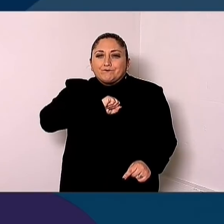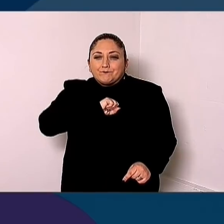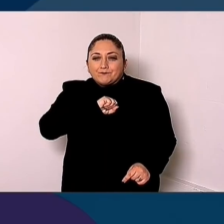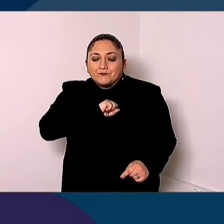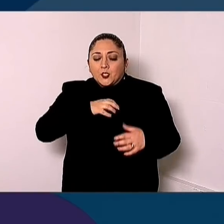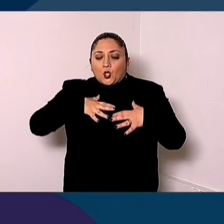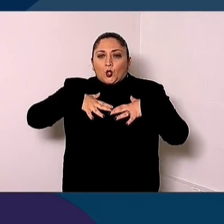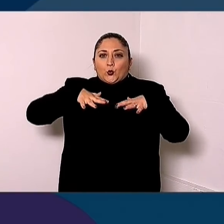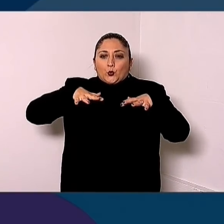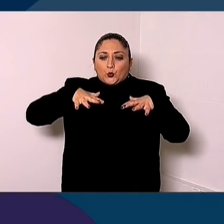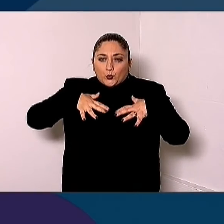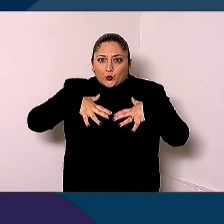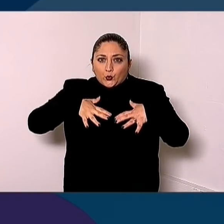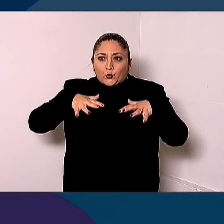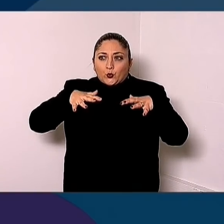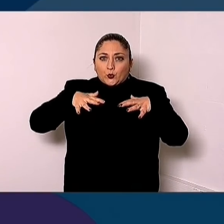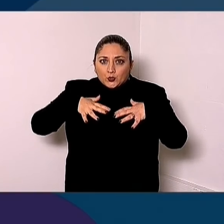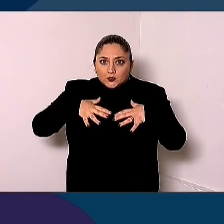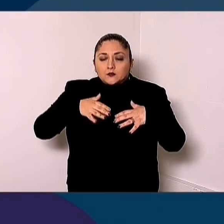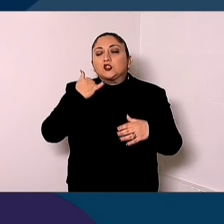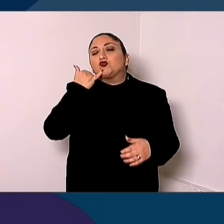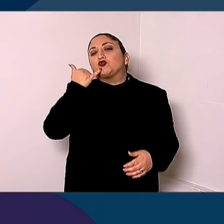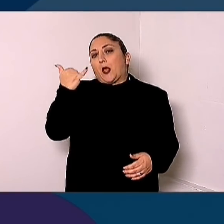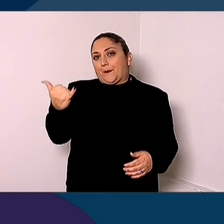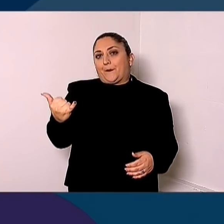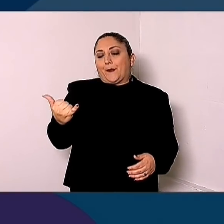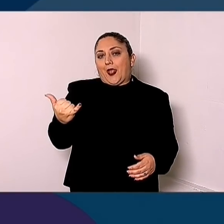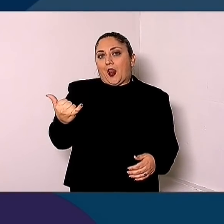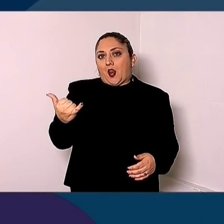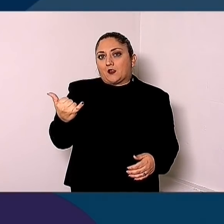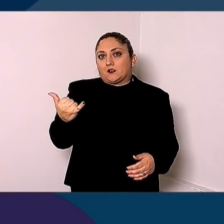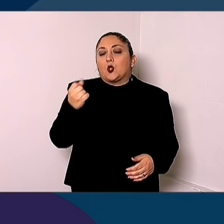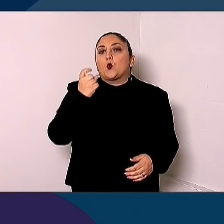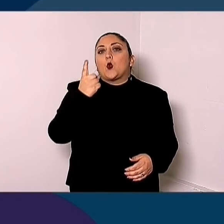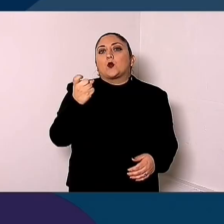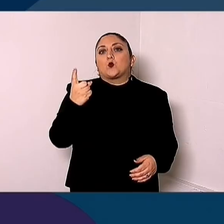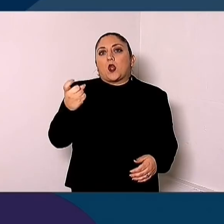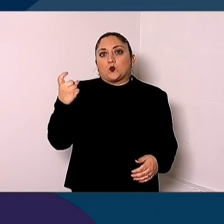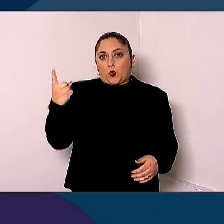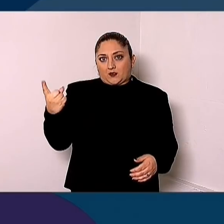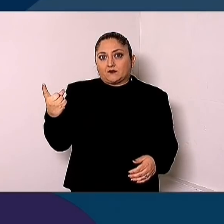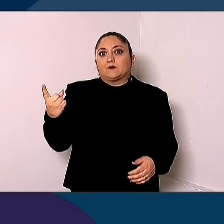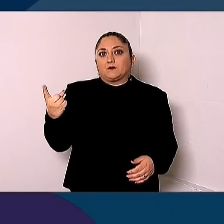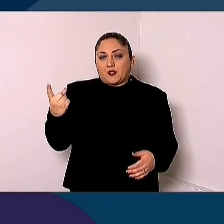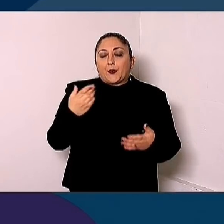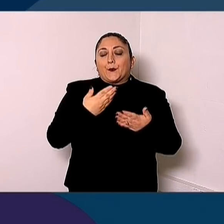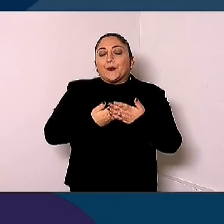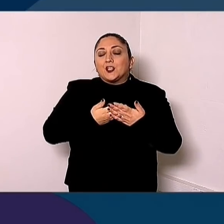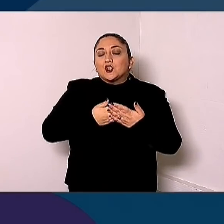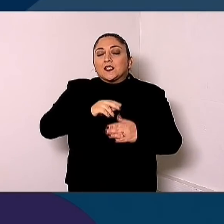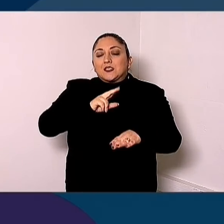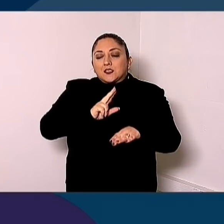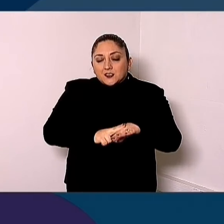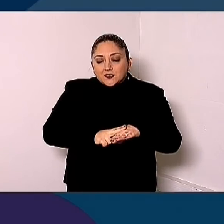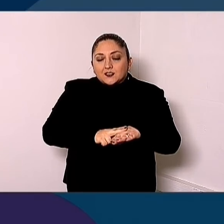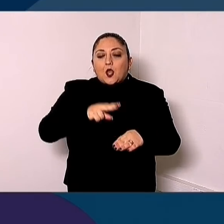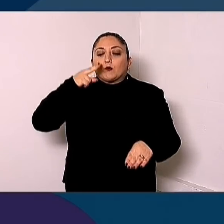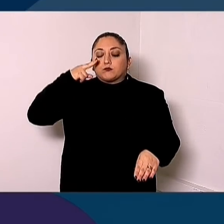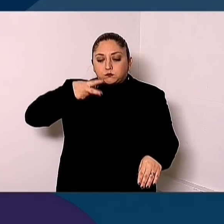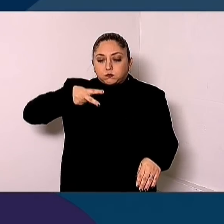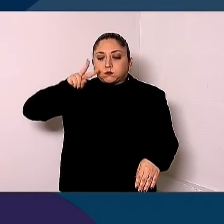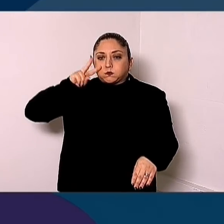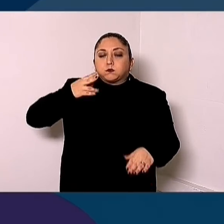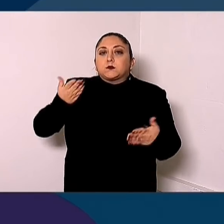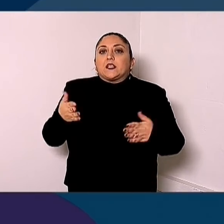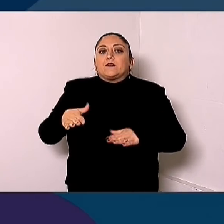akuti respiratorji, importanti li ċemplu lilna fuq il-helpline fuq il-111 ħalli aħna nkun nistgħu nagħmlu